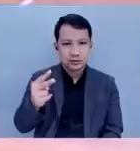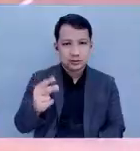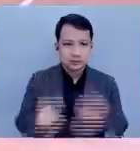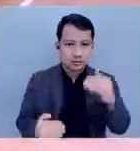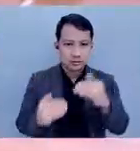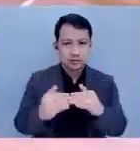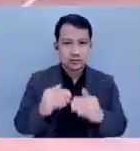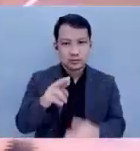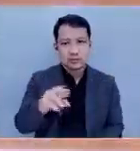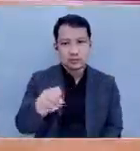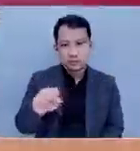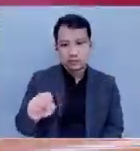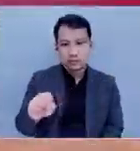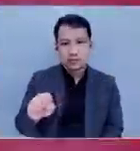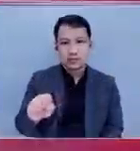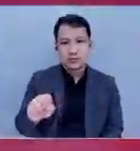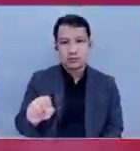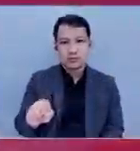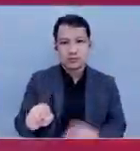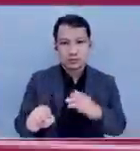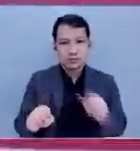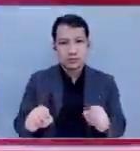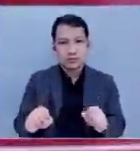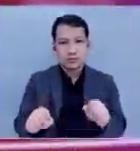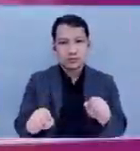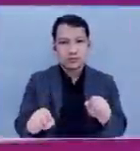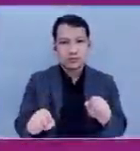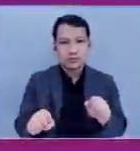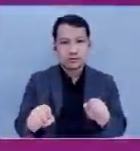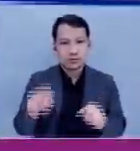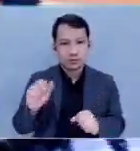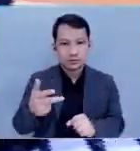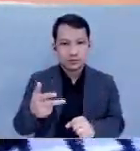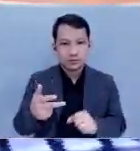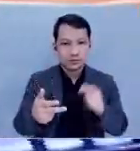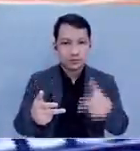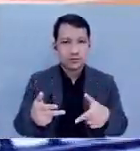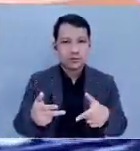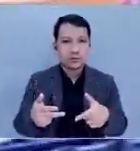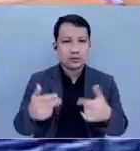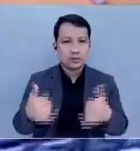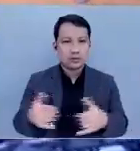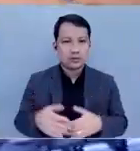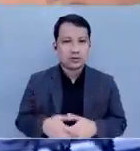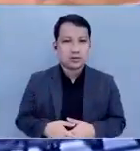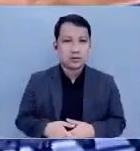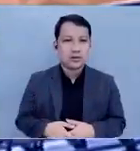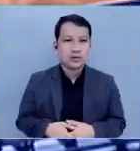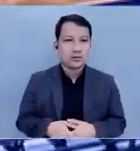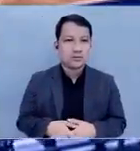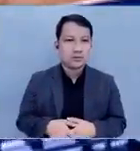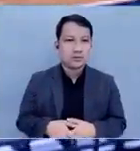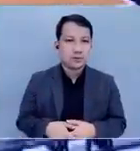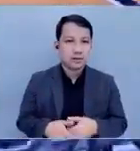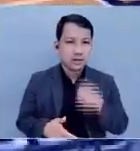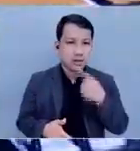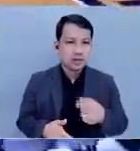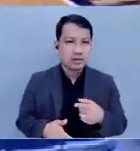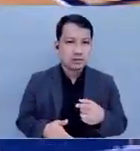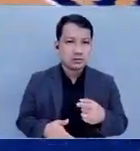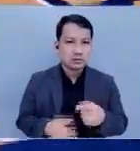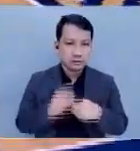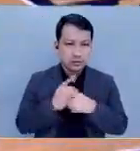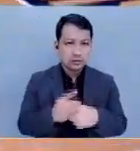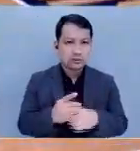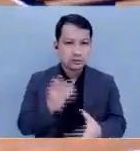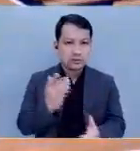or Shine Elasto Painters sa Meralco Bolts sa huling tatlo't kalahating minuto ng laro. Pero hindi nakakuha ng crucial defensive stops